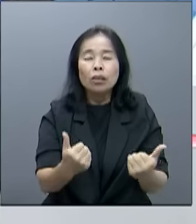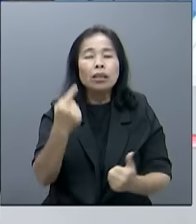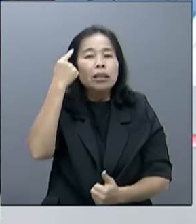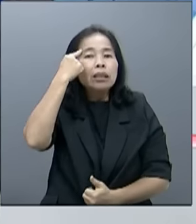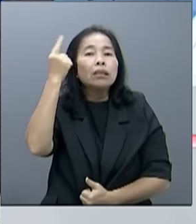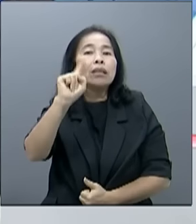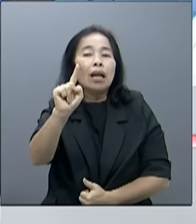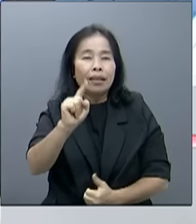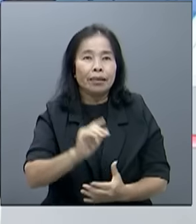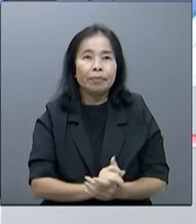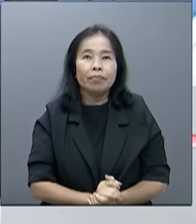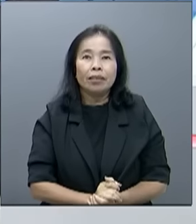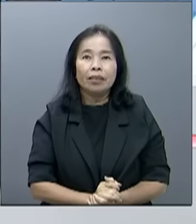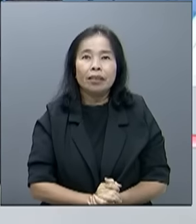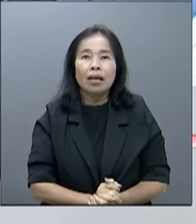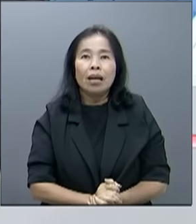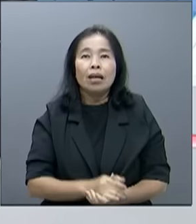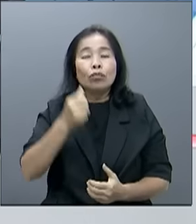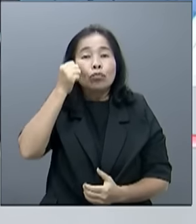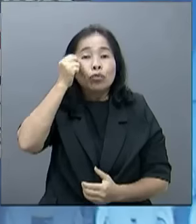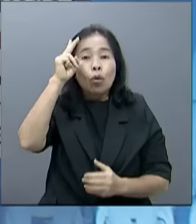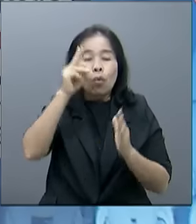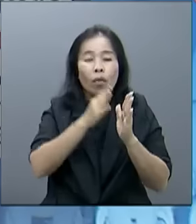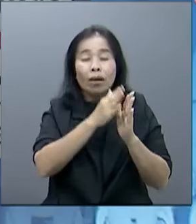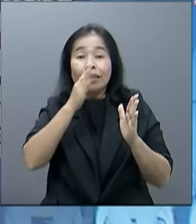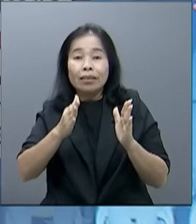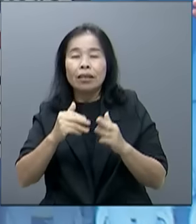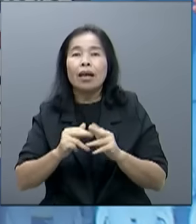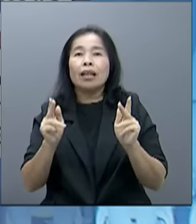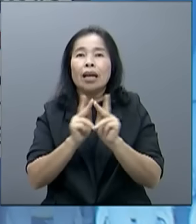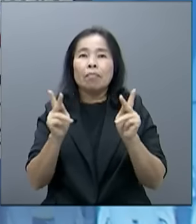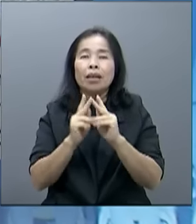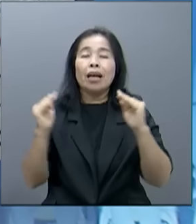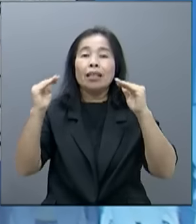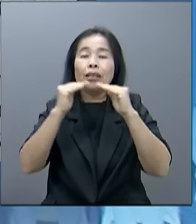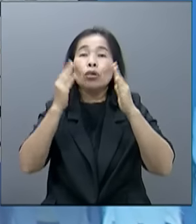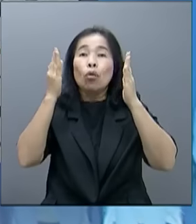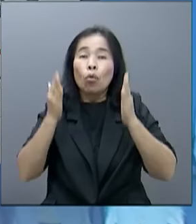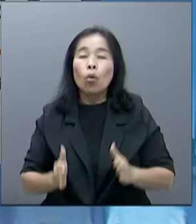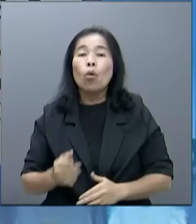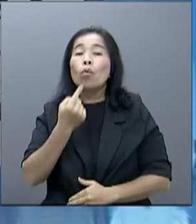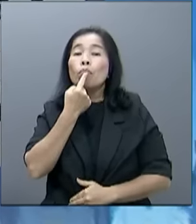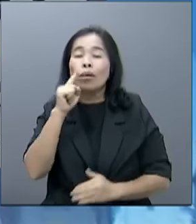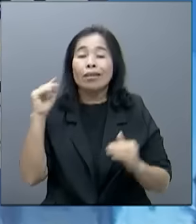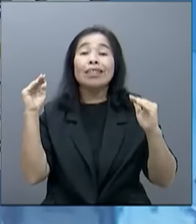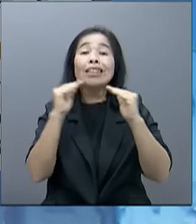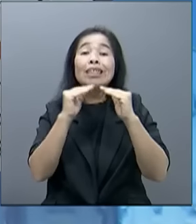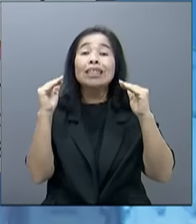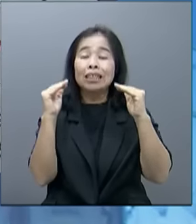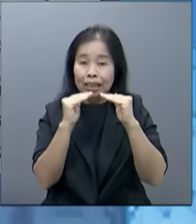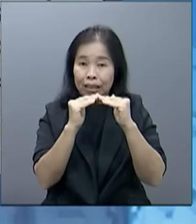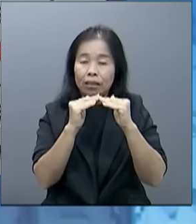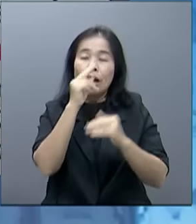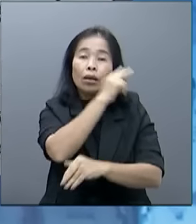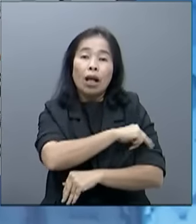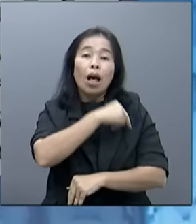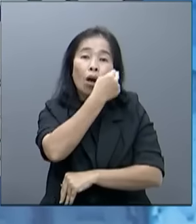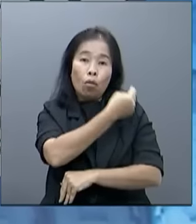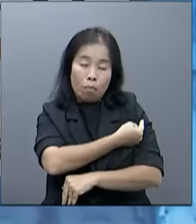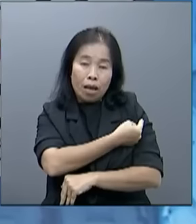รอยู่และ2วันให้หลังค่ะกรรมการสิทธิมนุษยชนชี้ว่าสิทธิการรักษาพยาบาลชั้น